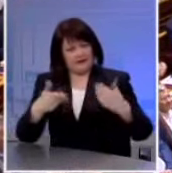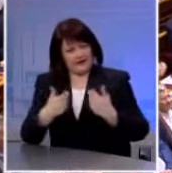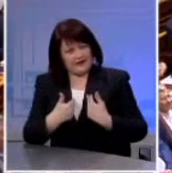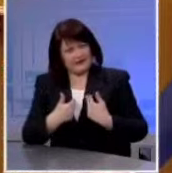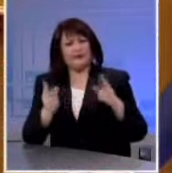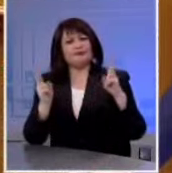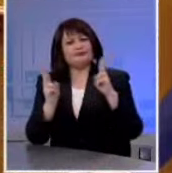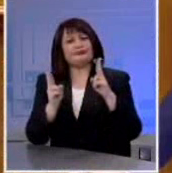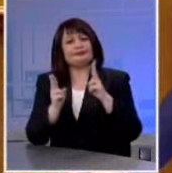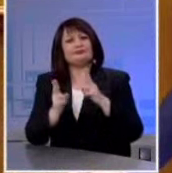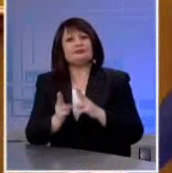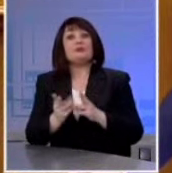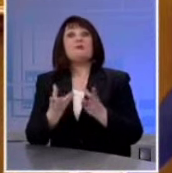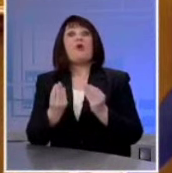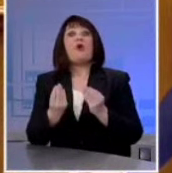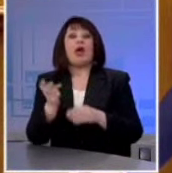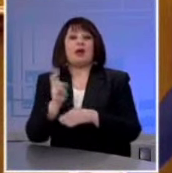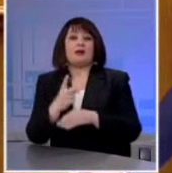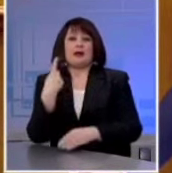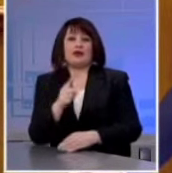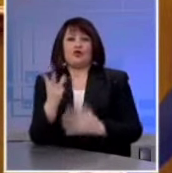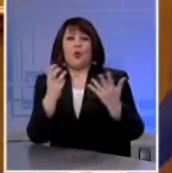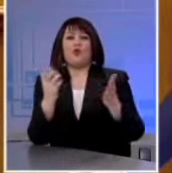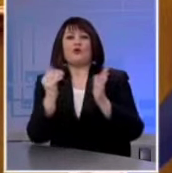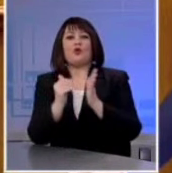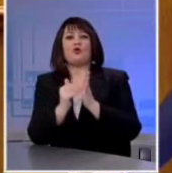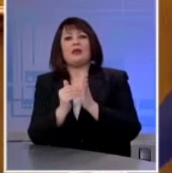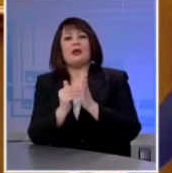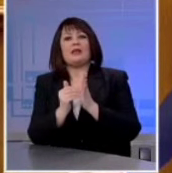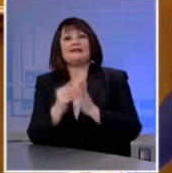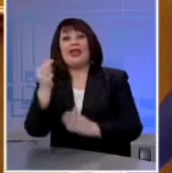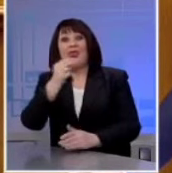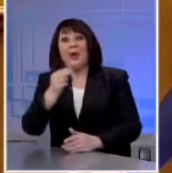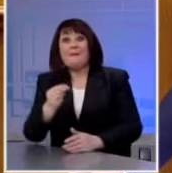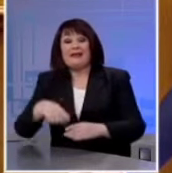μειωθεί, αλλά είναι εξαιρετικά υψηλός, 188.000 υποθέσεις.